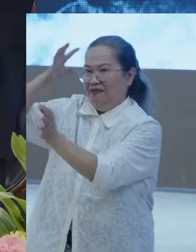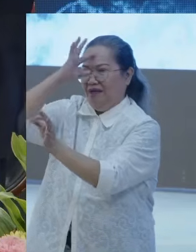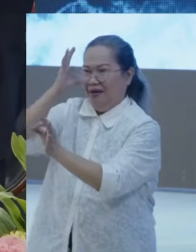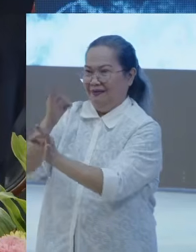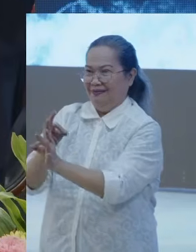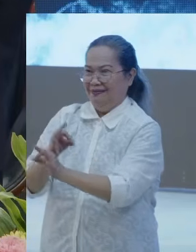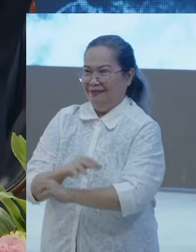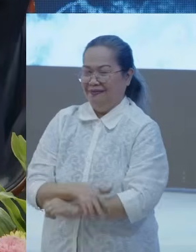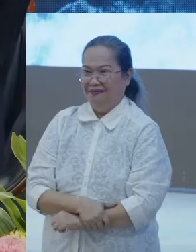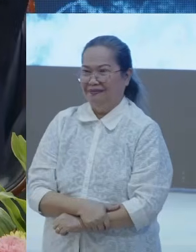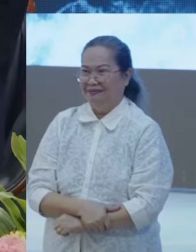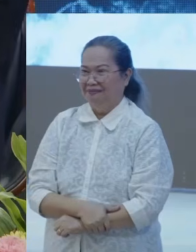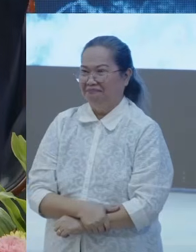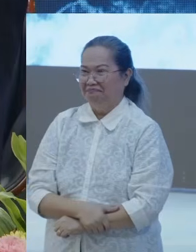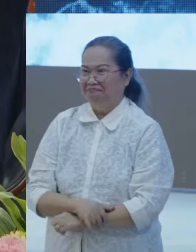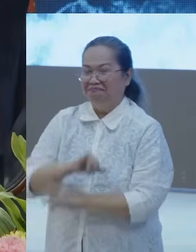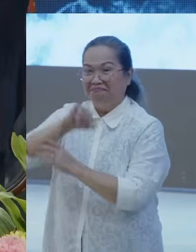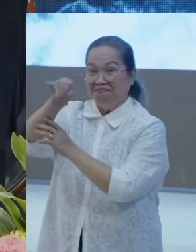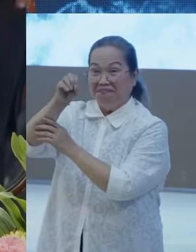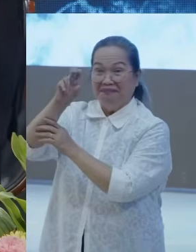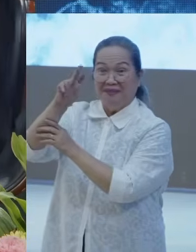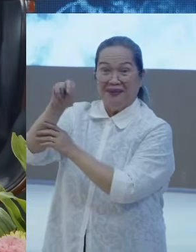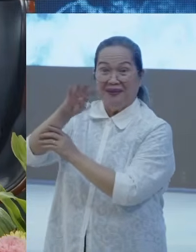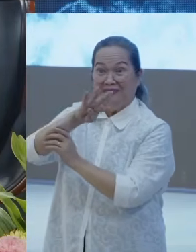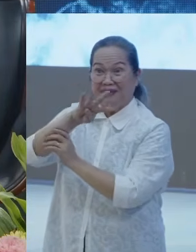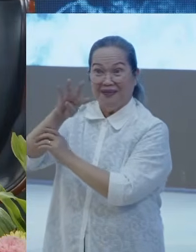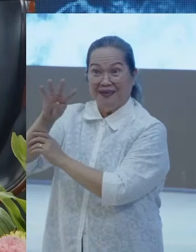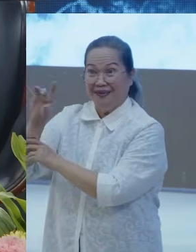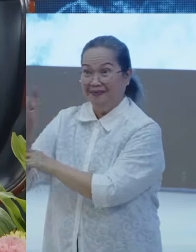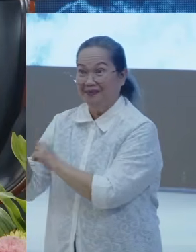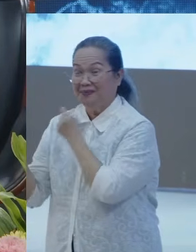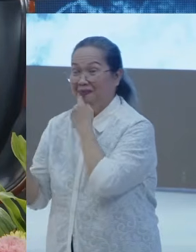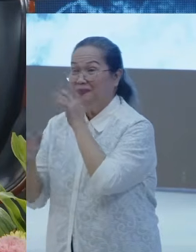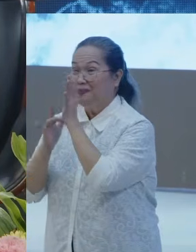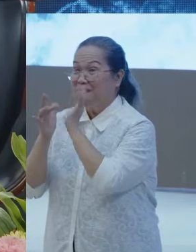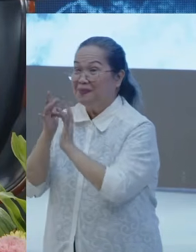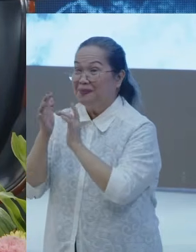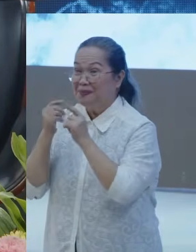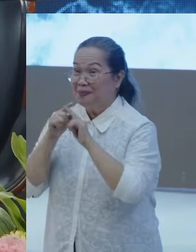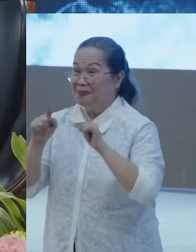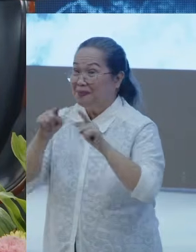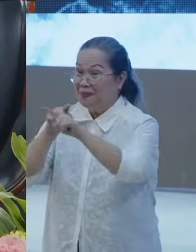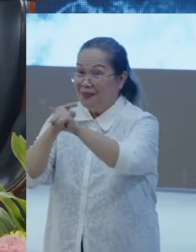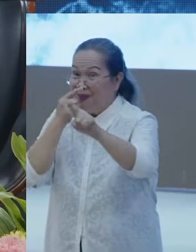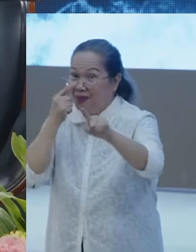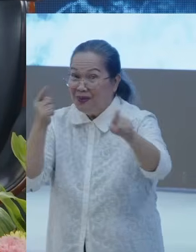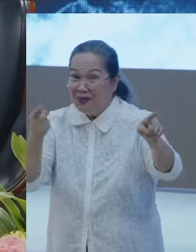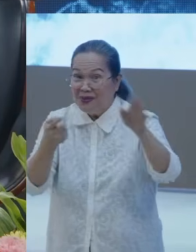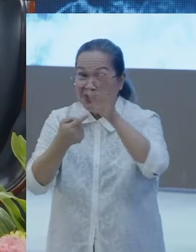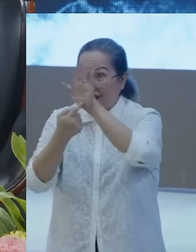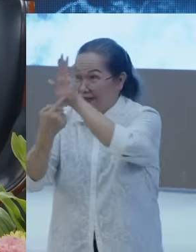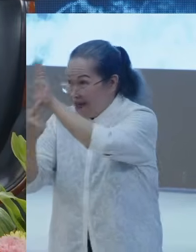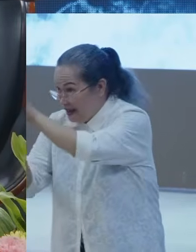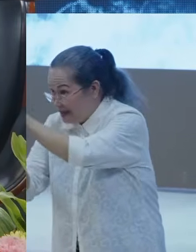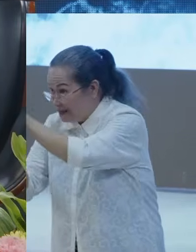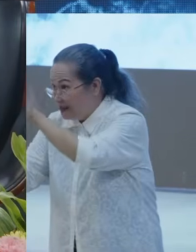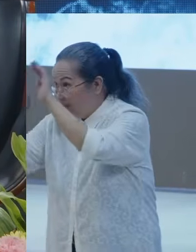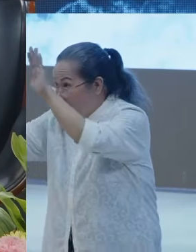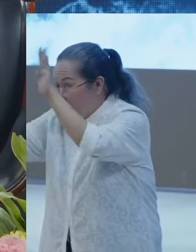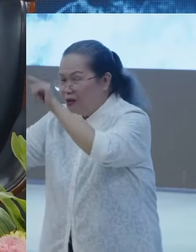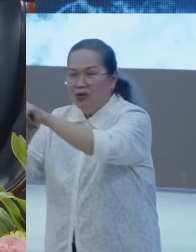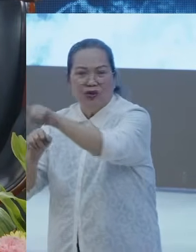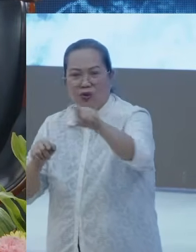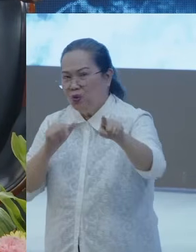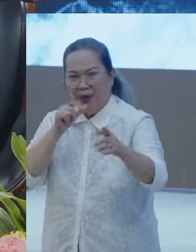Sabi sa John 4:48, si Jesus mismo nagsabi nito, unless you see signs and wonders, you will